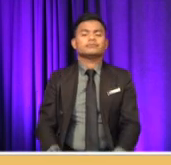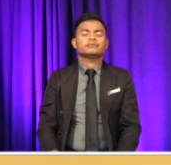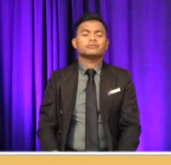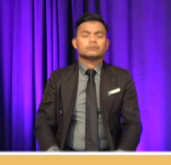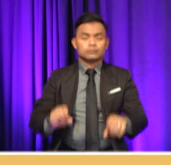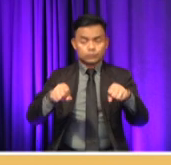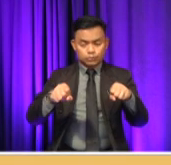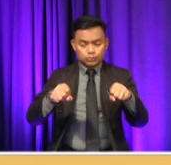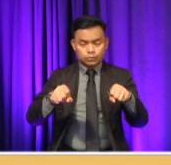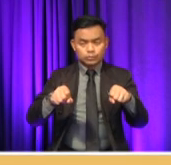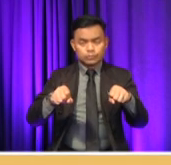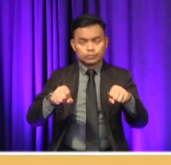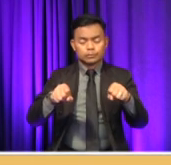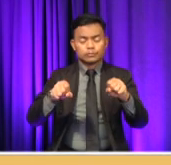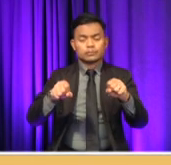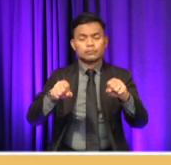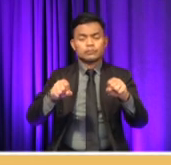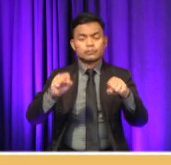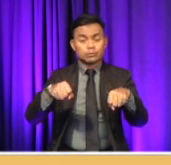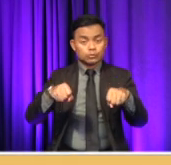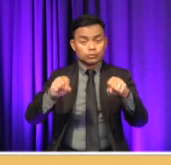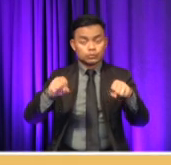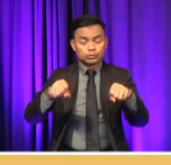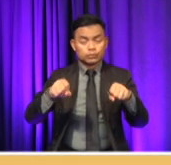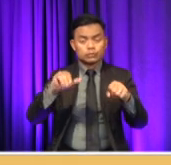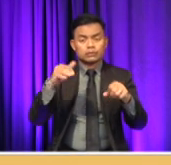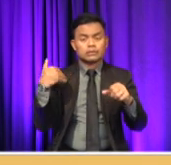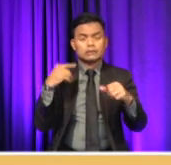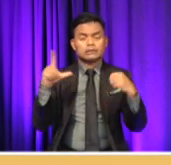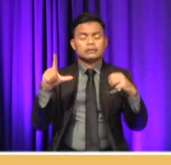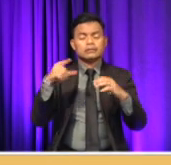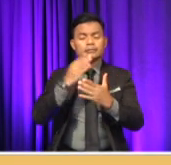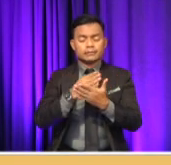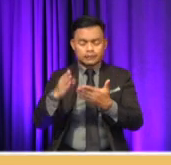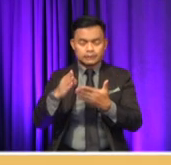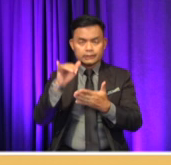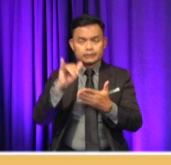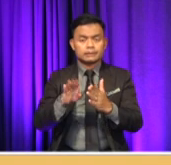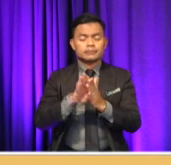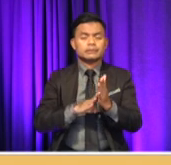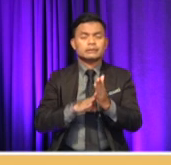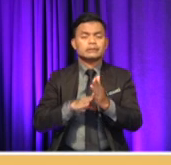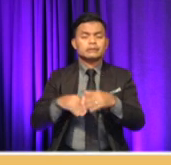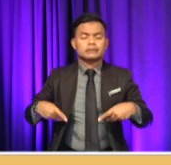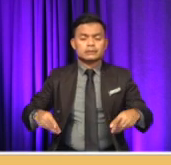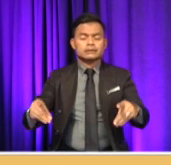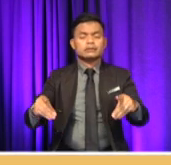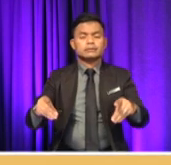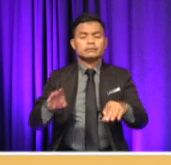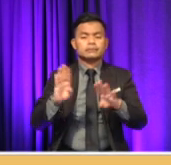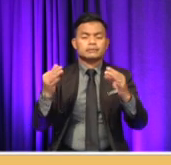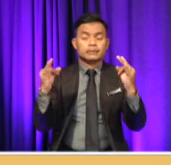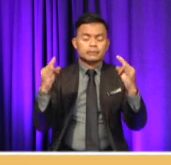yang bergerak bebas dan merupakan bagian dalam motor Oke ini ya kalau selalu kita tengok kamu memoto ini bagian luar tuh